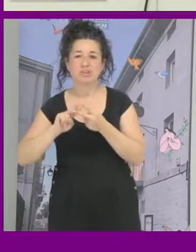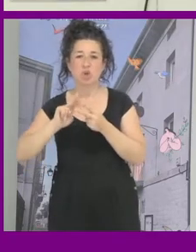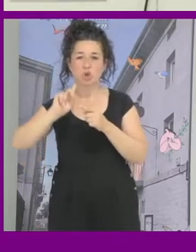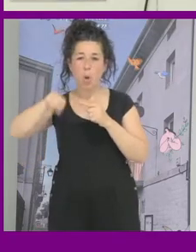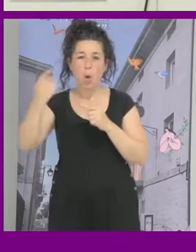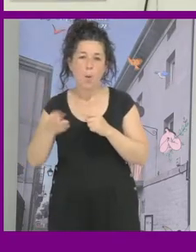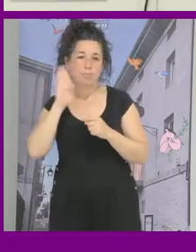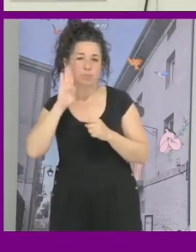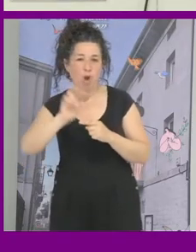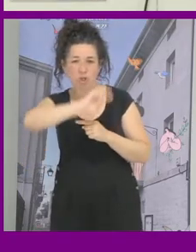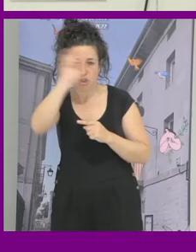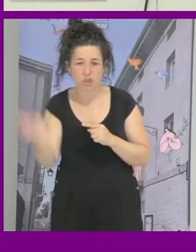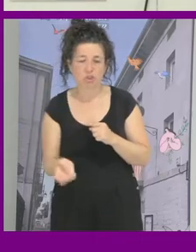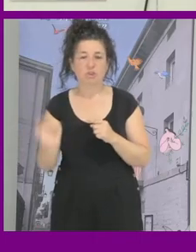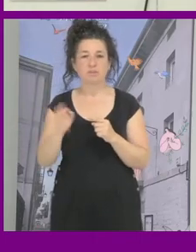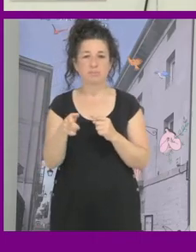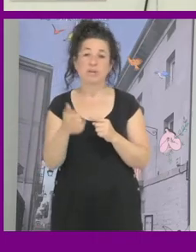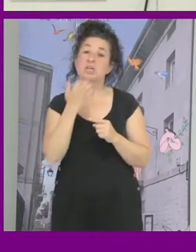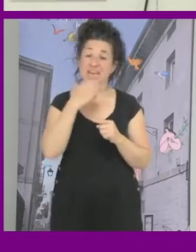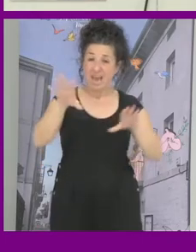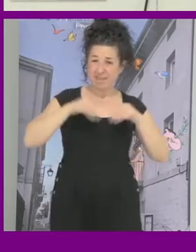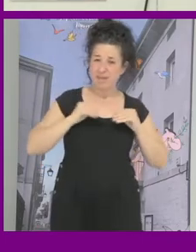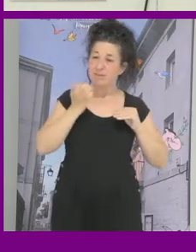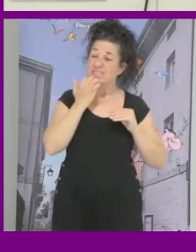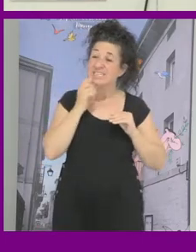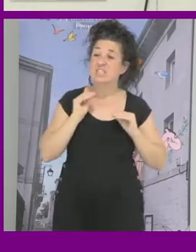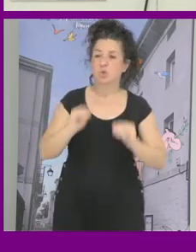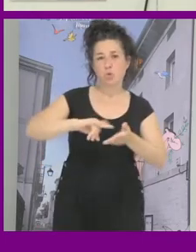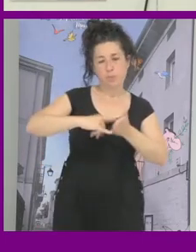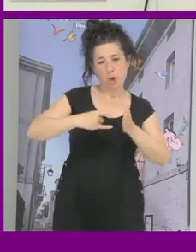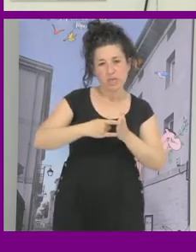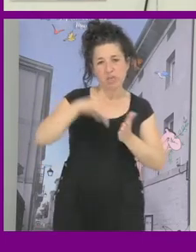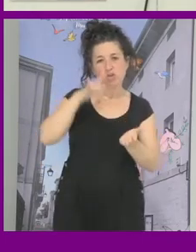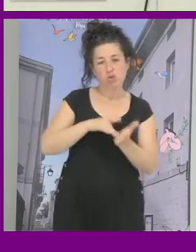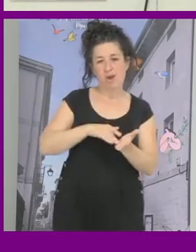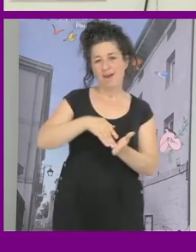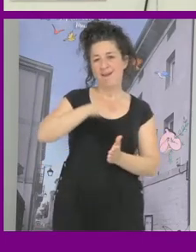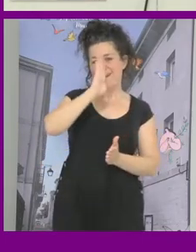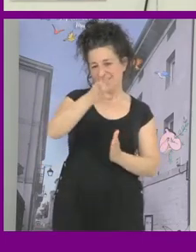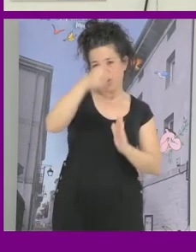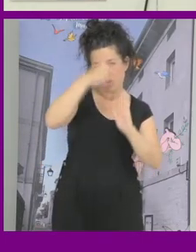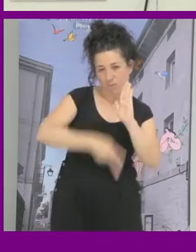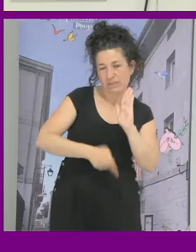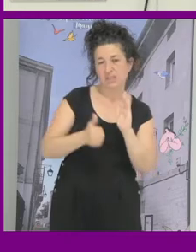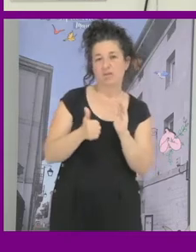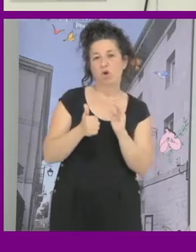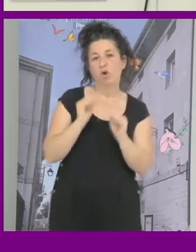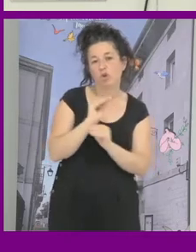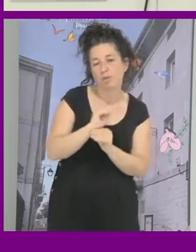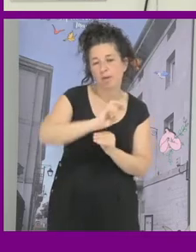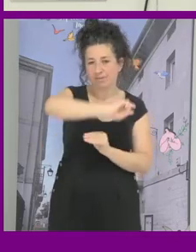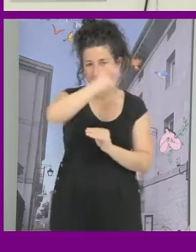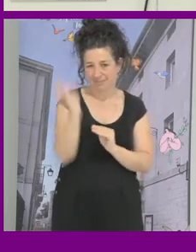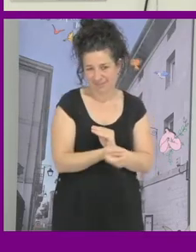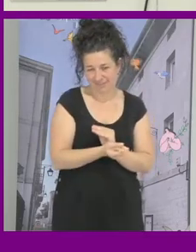baina zure proiektua heteronormatiboa baldin bada, ez? Eta kontserbadorea eta guztia monogamoa eta bar, ez? Orduan, bueno, niri iruditzen zait,